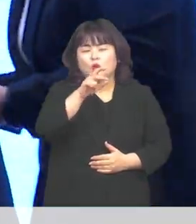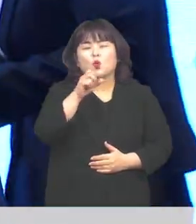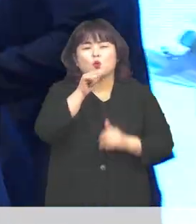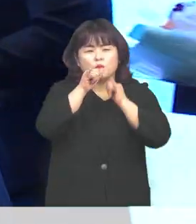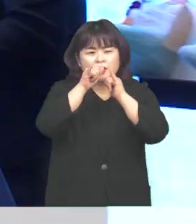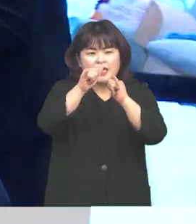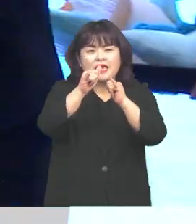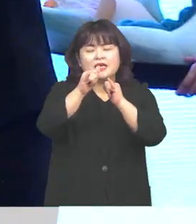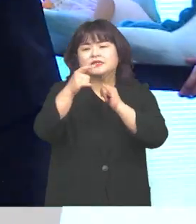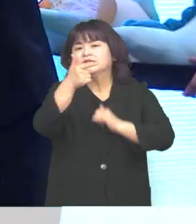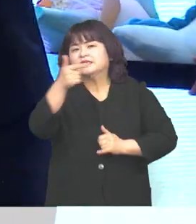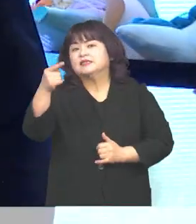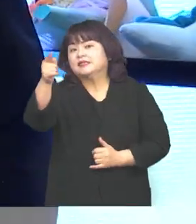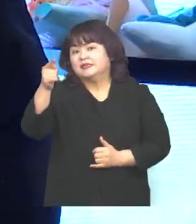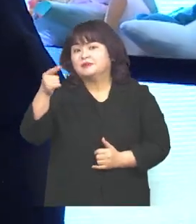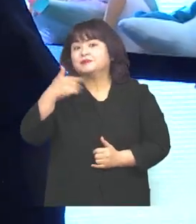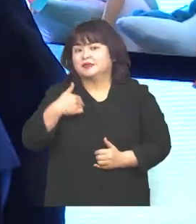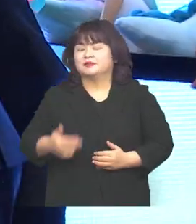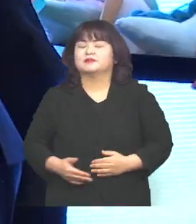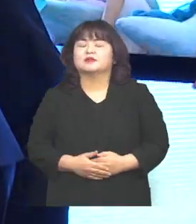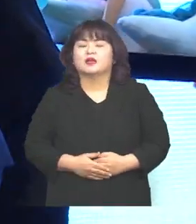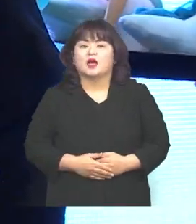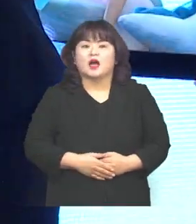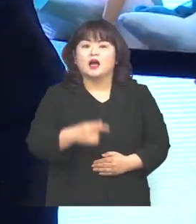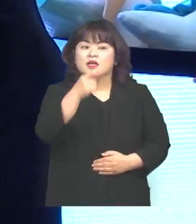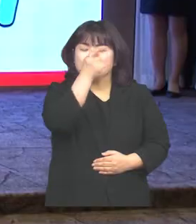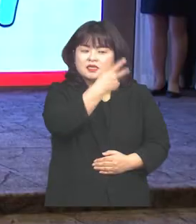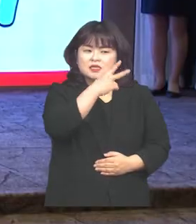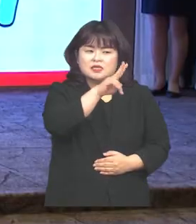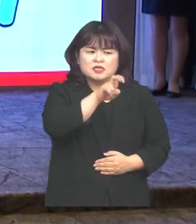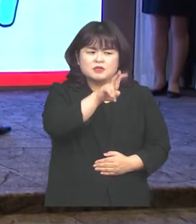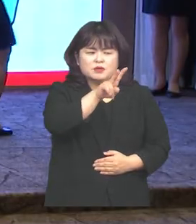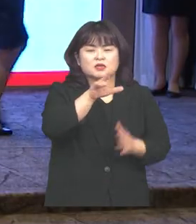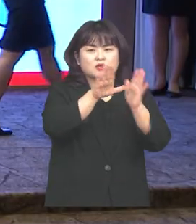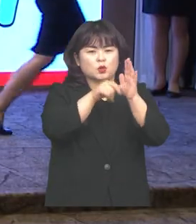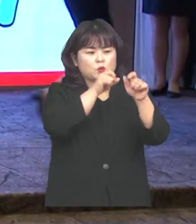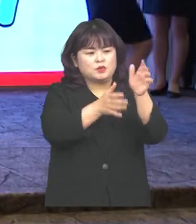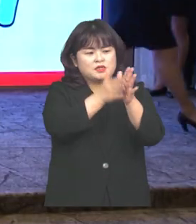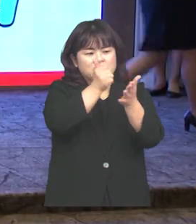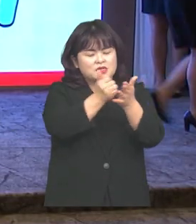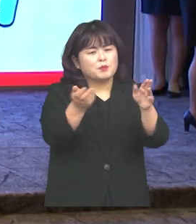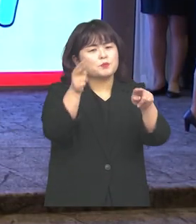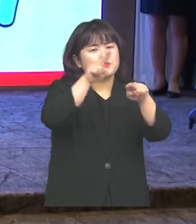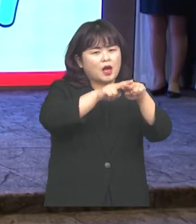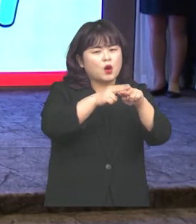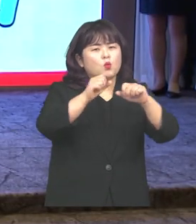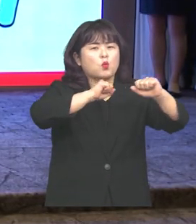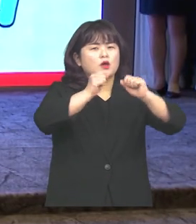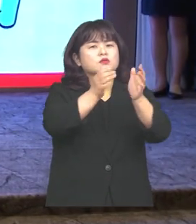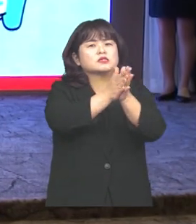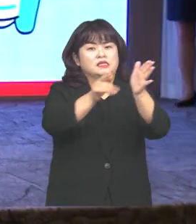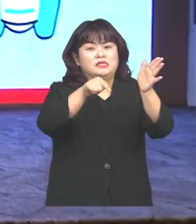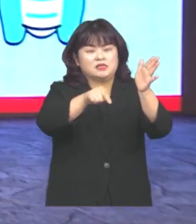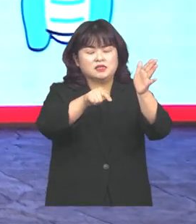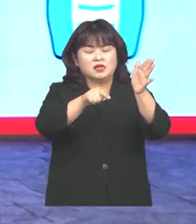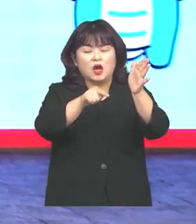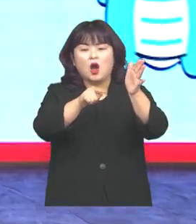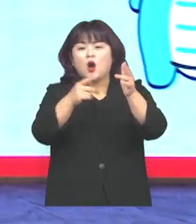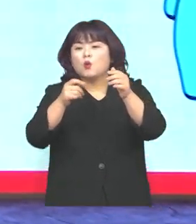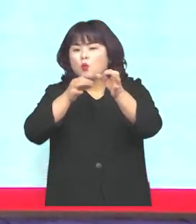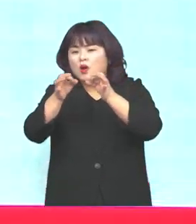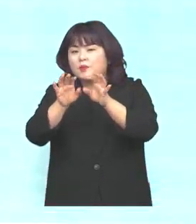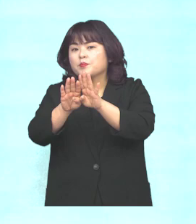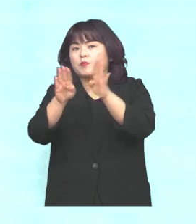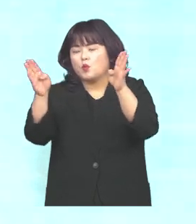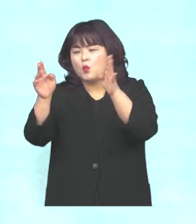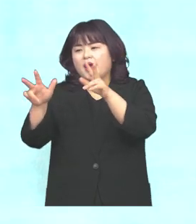대상 수상의 영예를 안았습니다. 2022년 이상일 시장의 취임 이후 조아용 활용을 본격화해 조아용